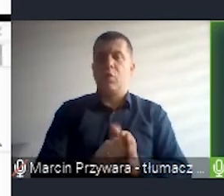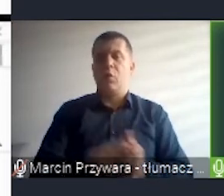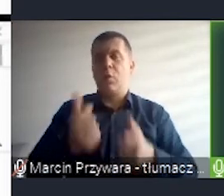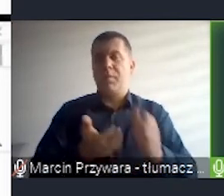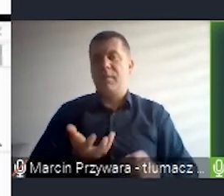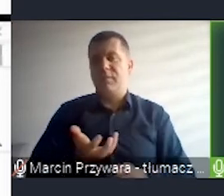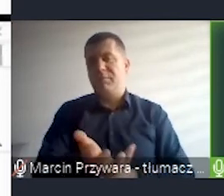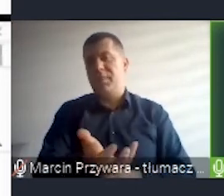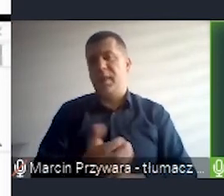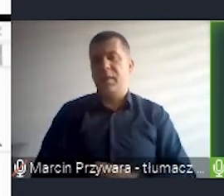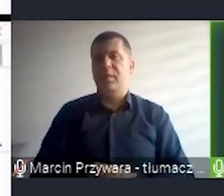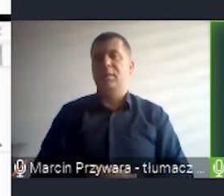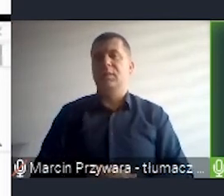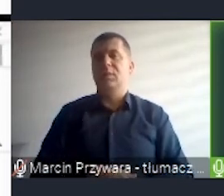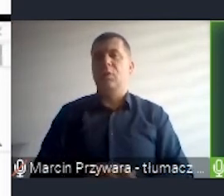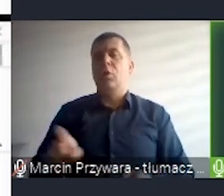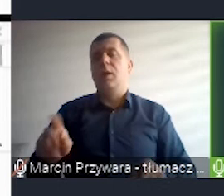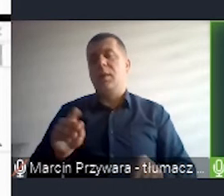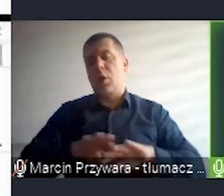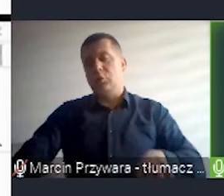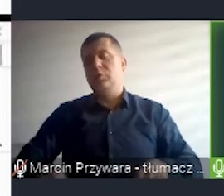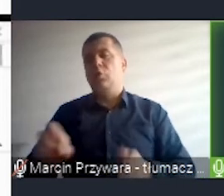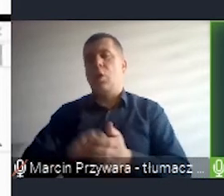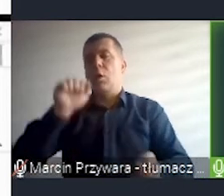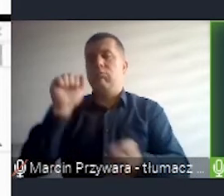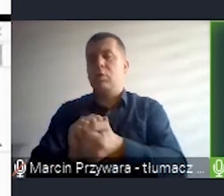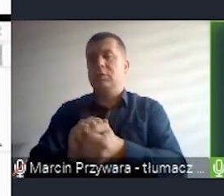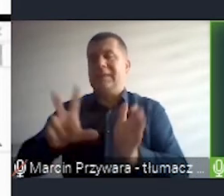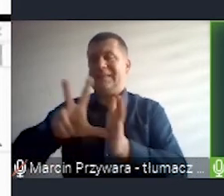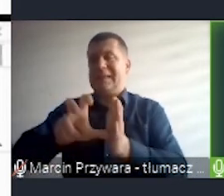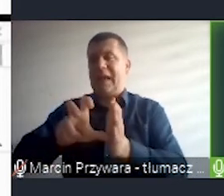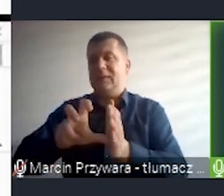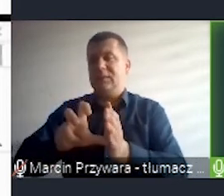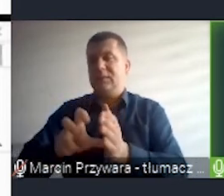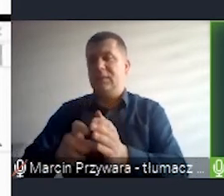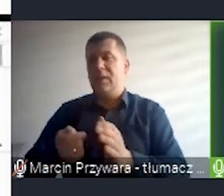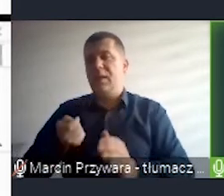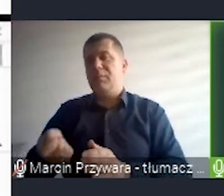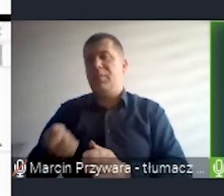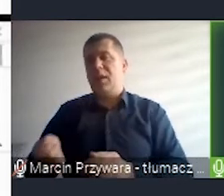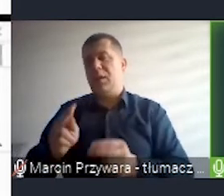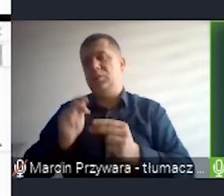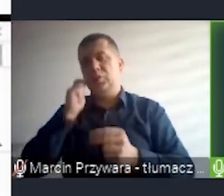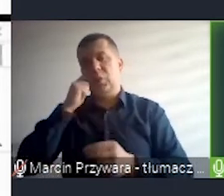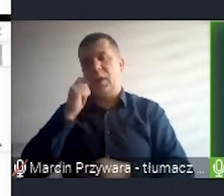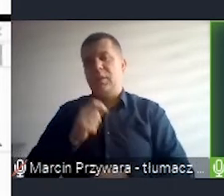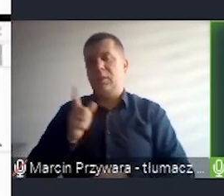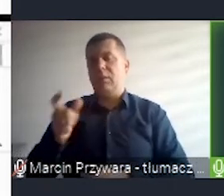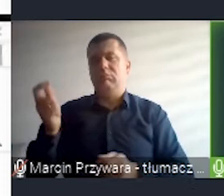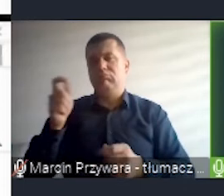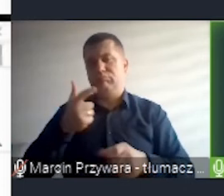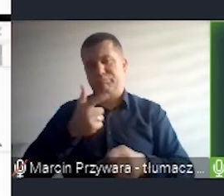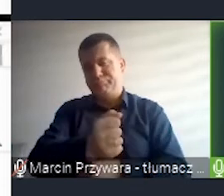wypieku i do mrożenia ciasta w piekarni czy cukierni i zarzucono